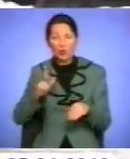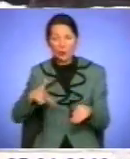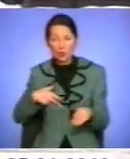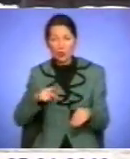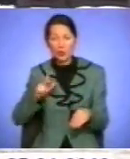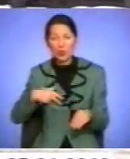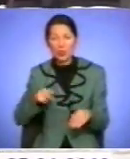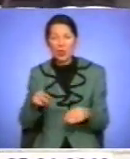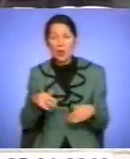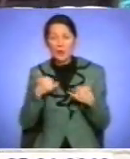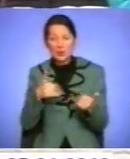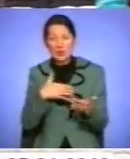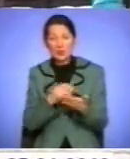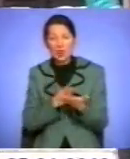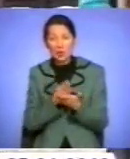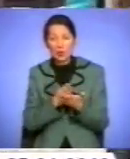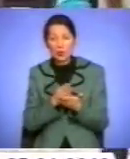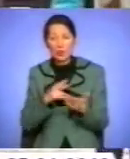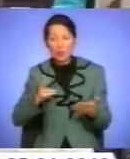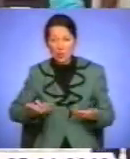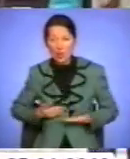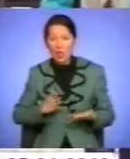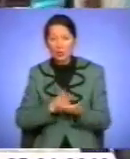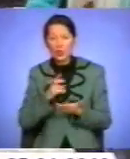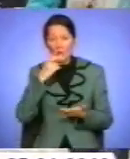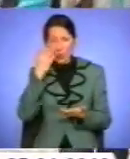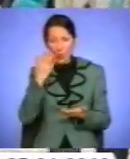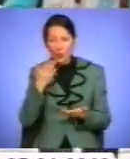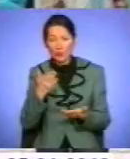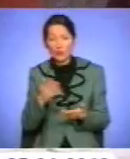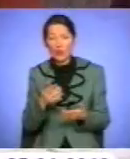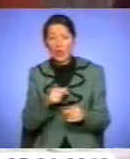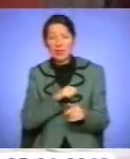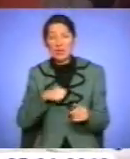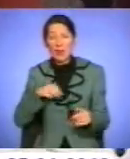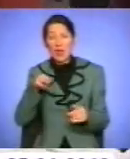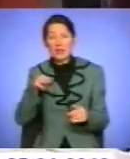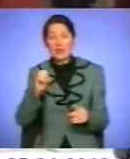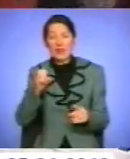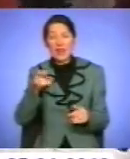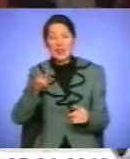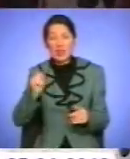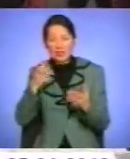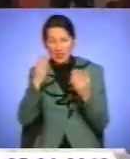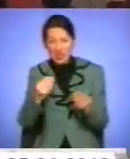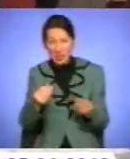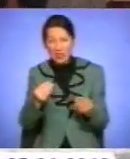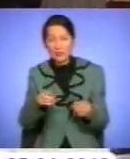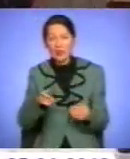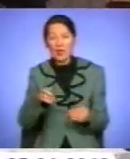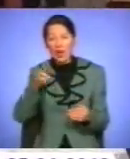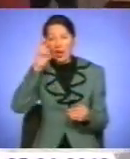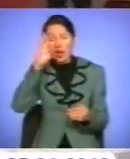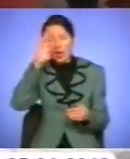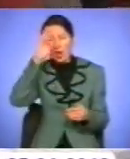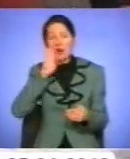загинула від рук язичників. Історія говорить, що саме у Тетяний день імператриця Єлизавета підписала наказ про заснування